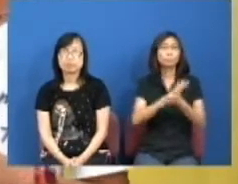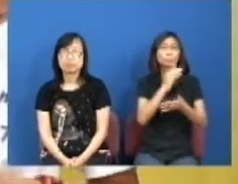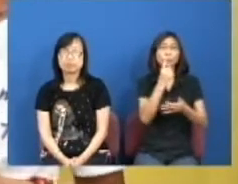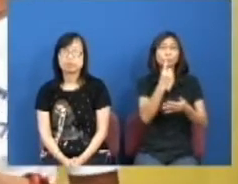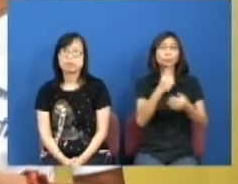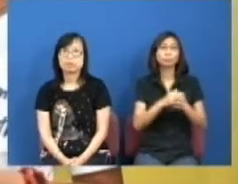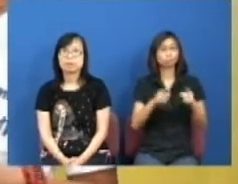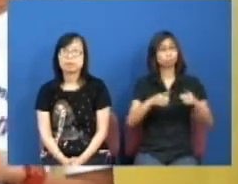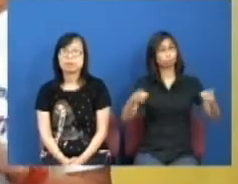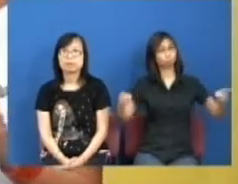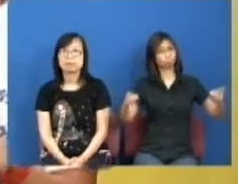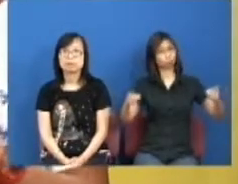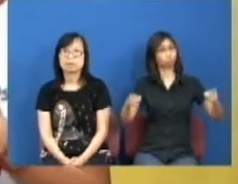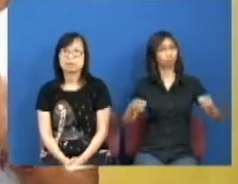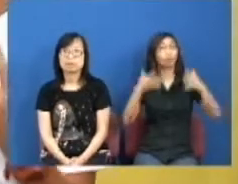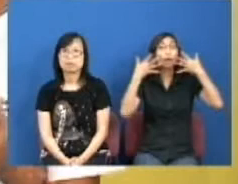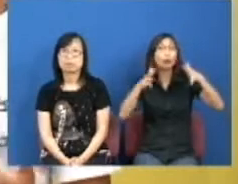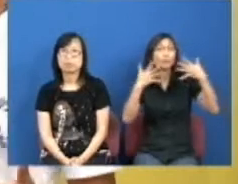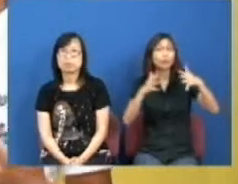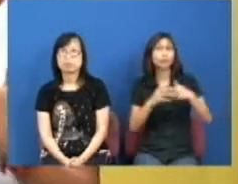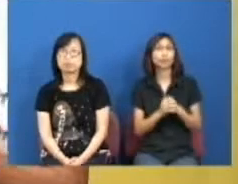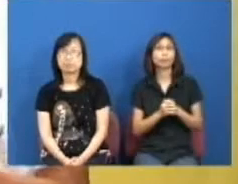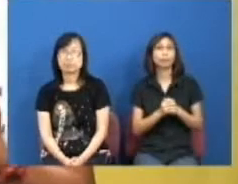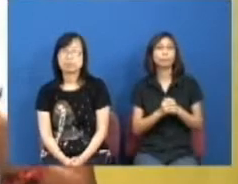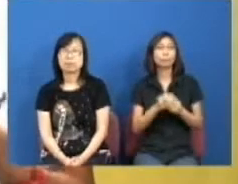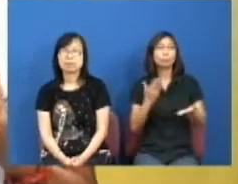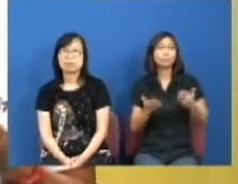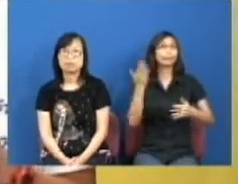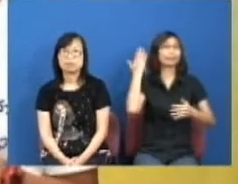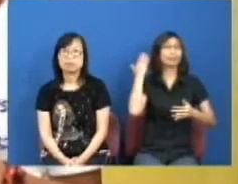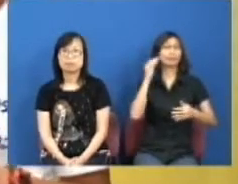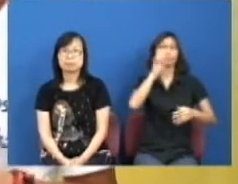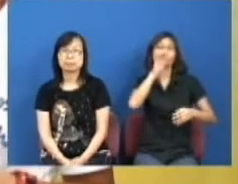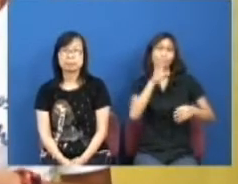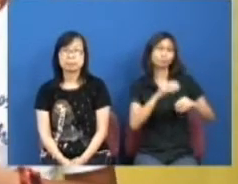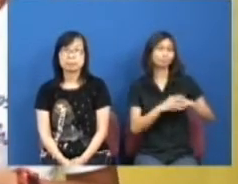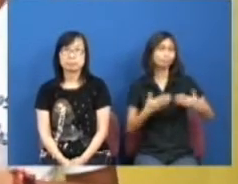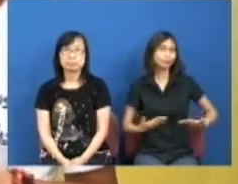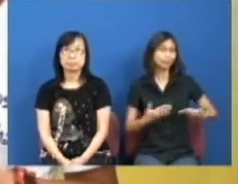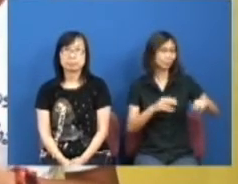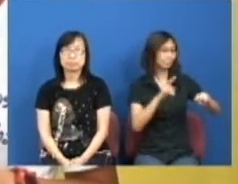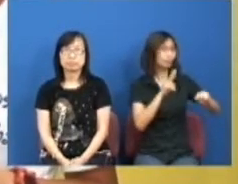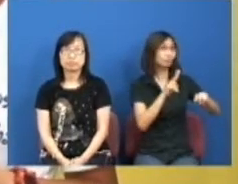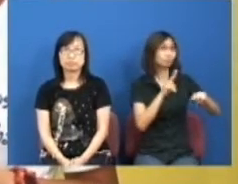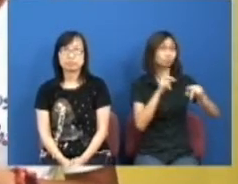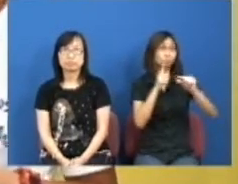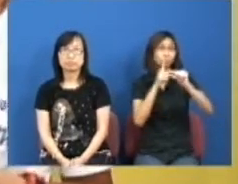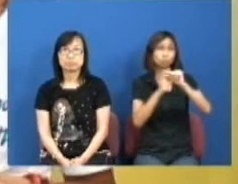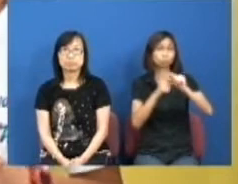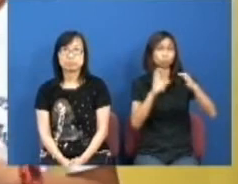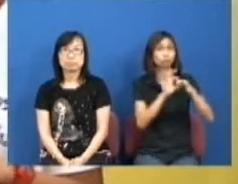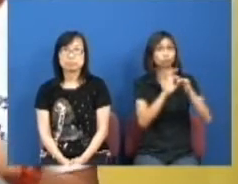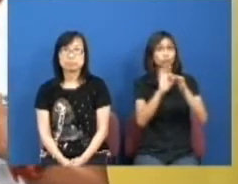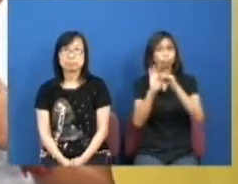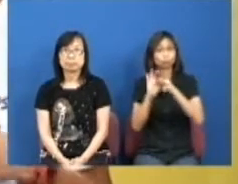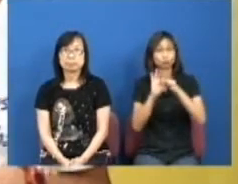咧，佢會同可能以前叫新華社啦，而家叫依個中聯辦咧，會搞一啲叫做即係英語教學團嘅。